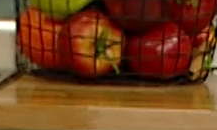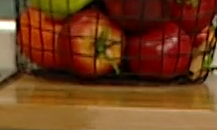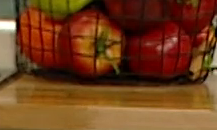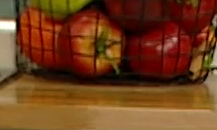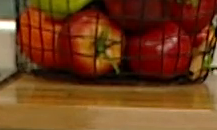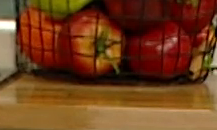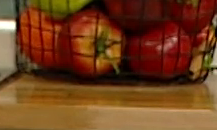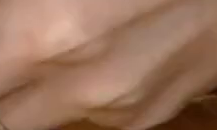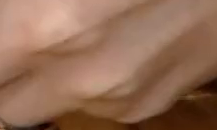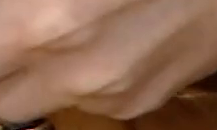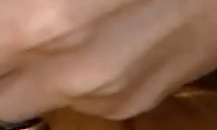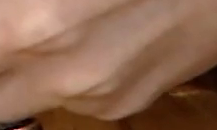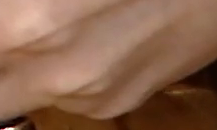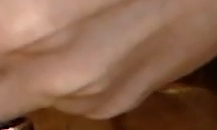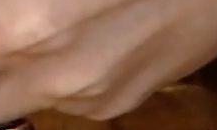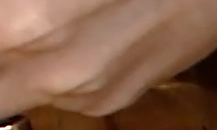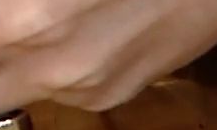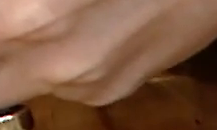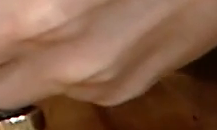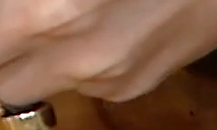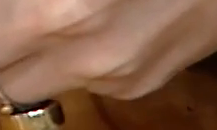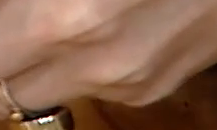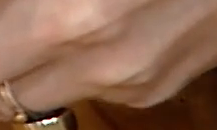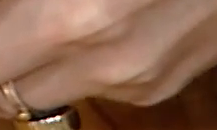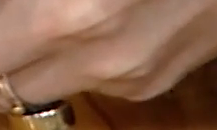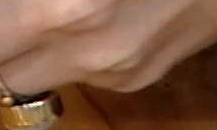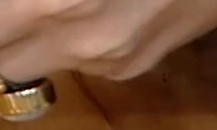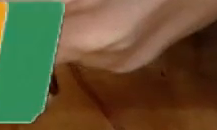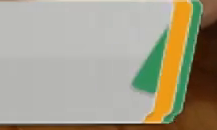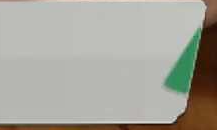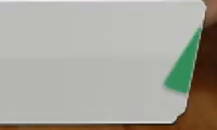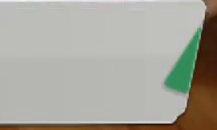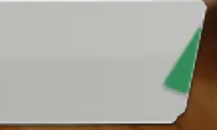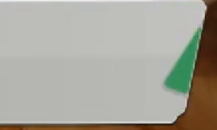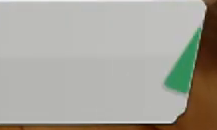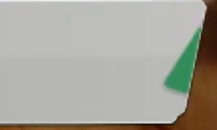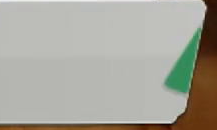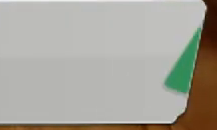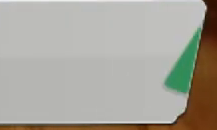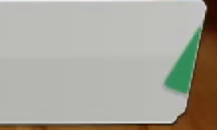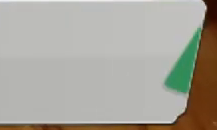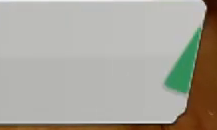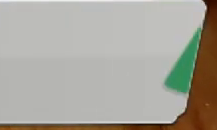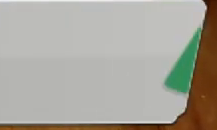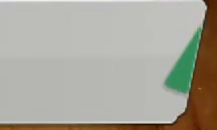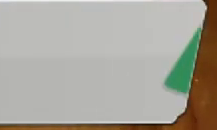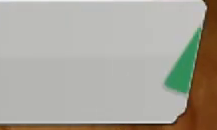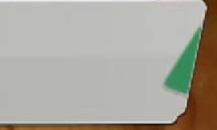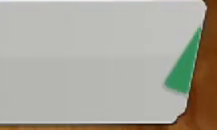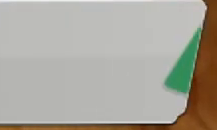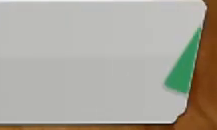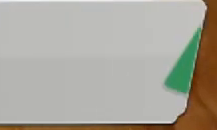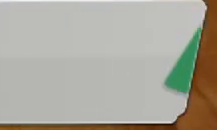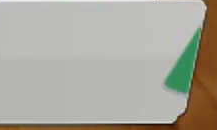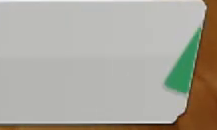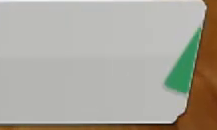Evet patlıcan yiyemeyenler için alternatif kabak olabilir mevsim sebzelerinden olabilir Bu arada biz bunun altına